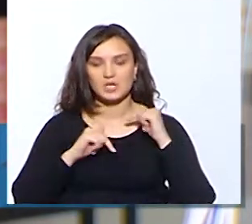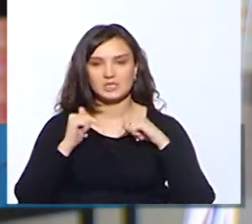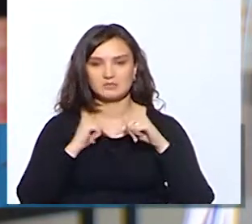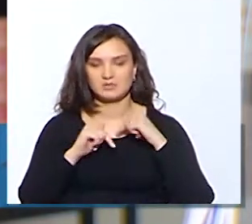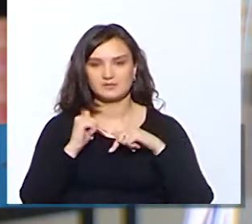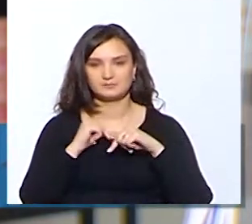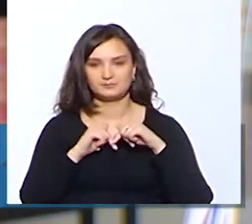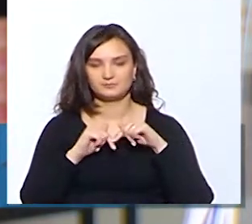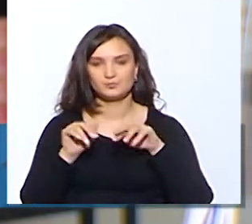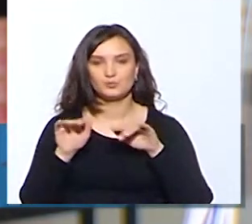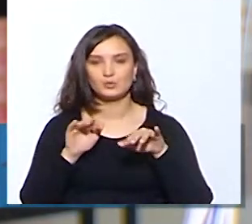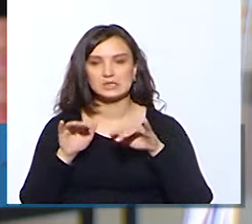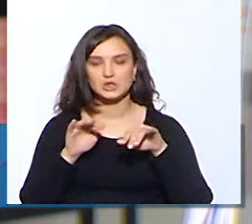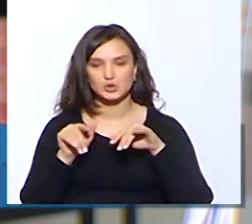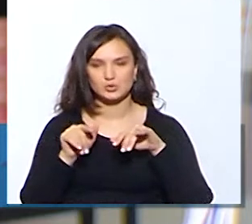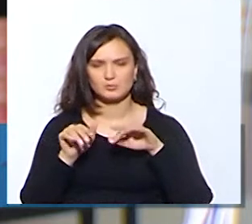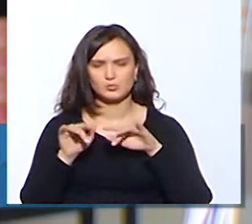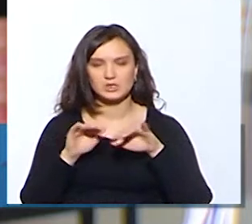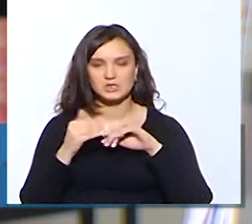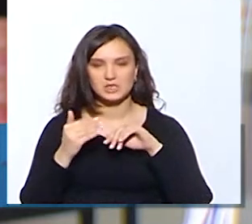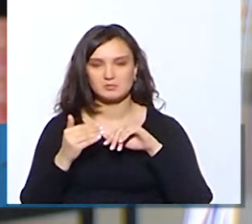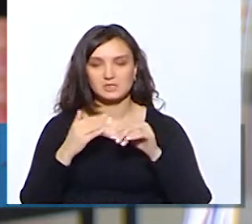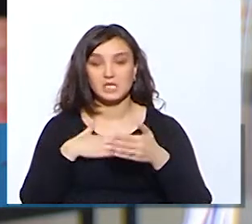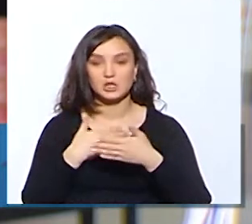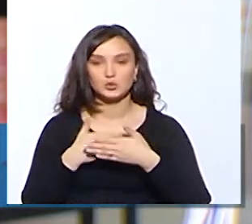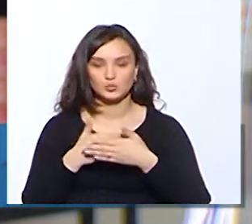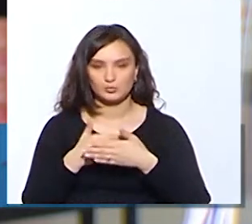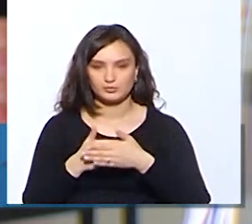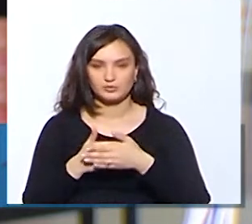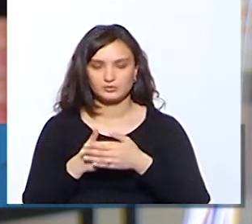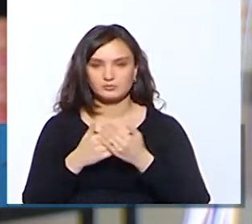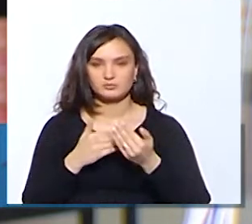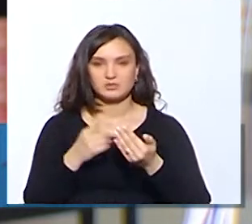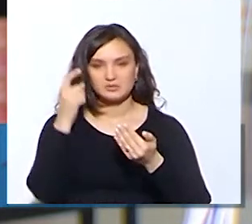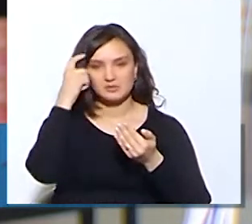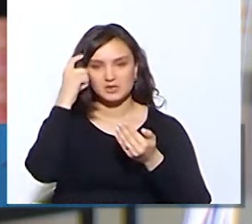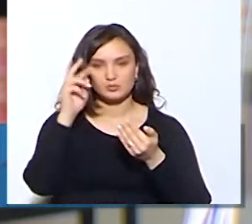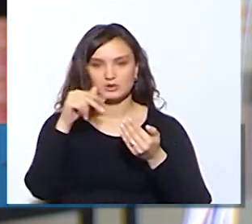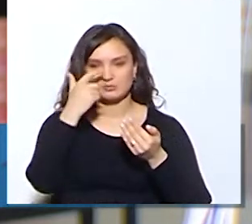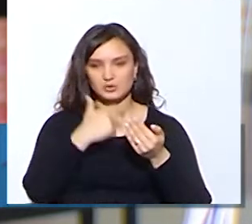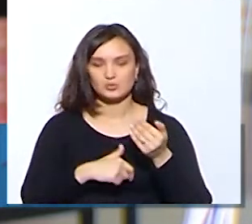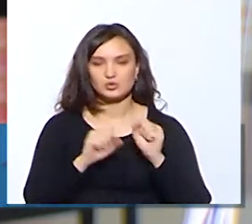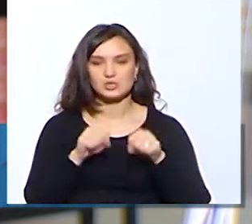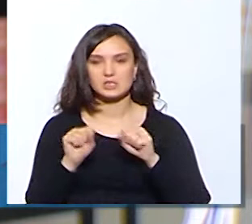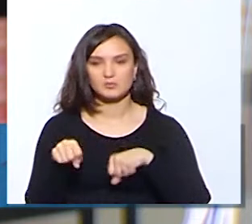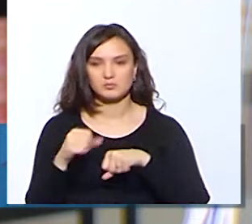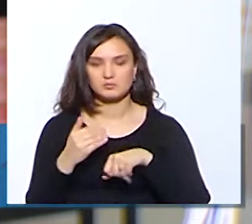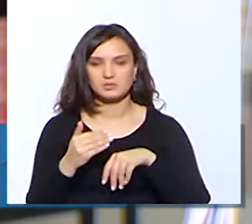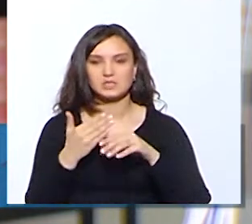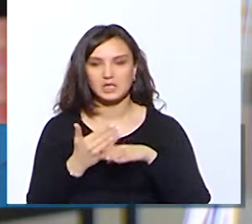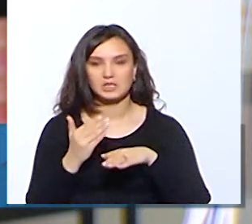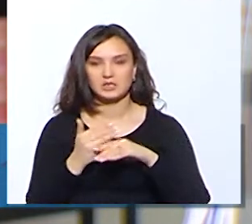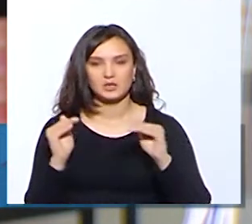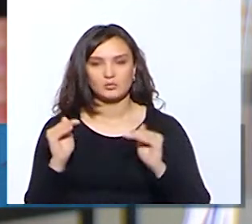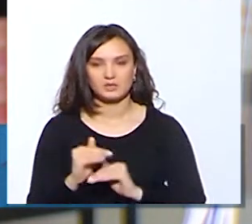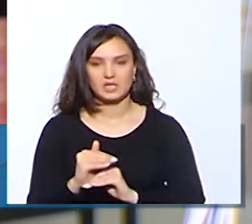ორგანიზმის ფუნქციური ფუნქციების აქტიურობის, მისი მენტალური და ფიზიკური შესაძლებლობების თანთანობით